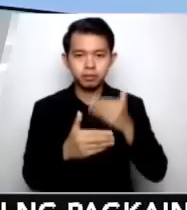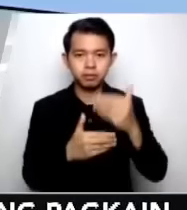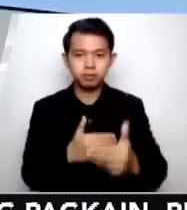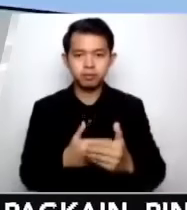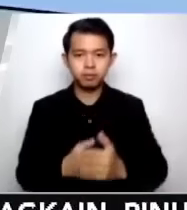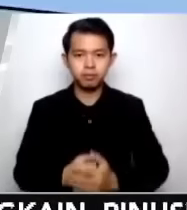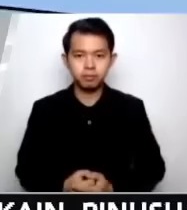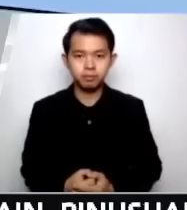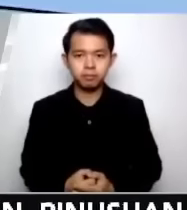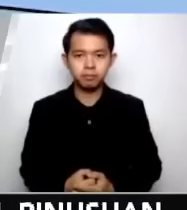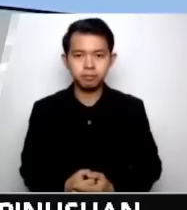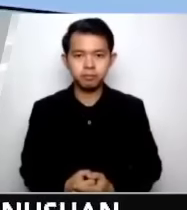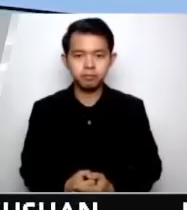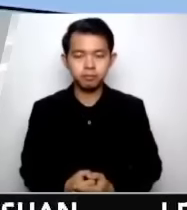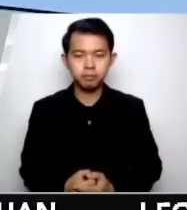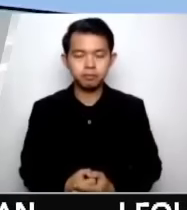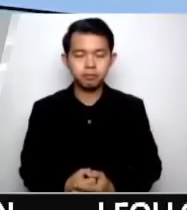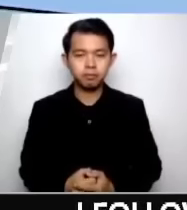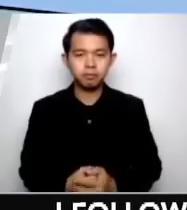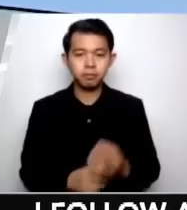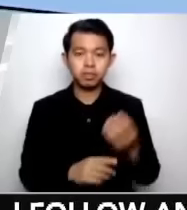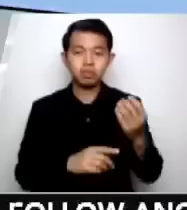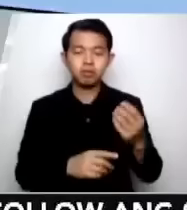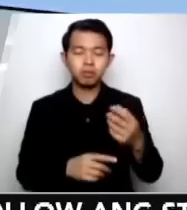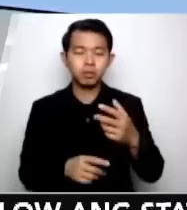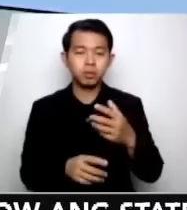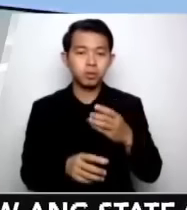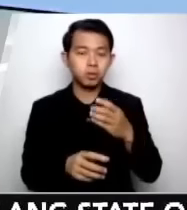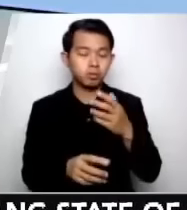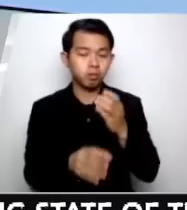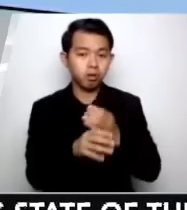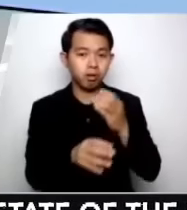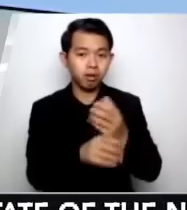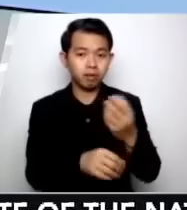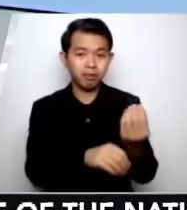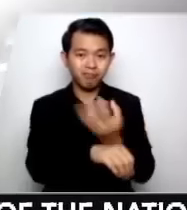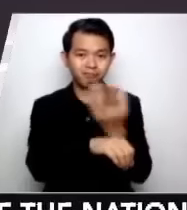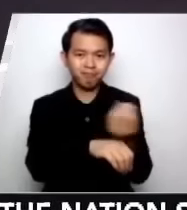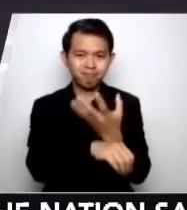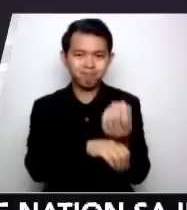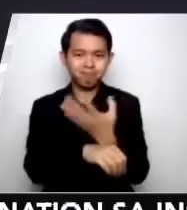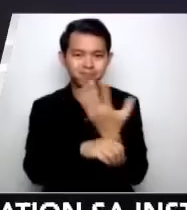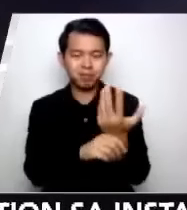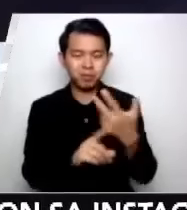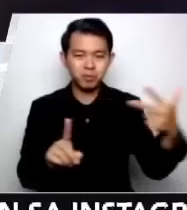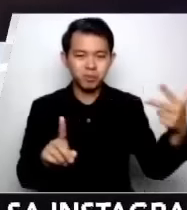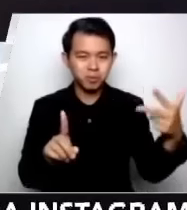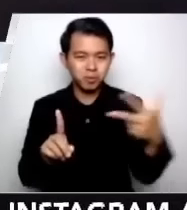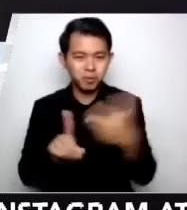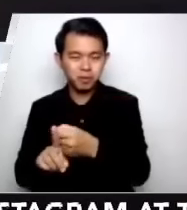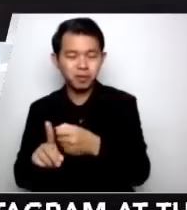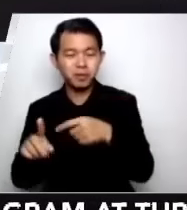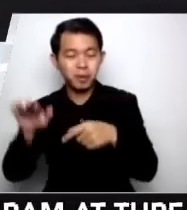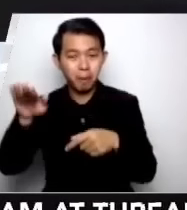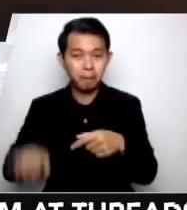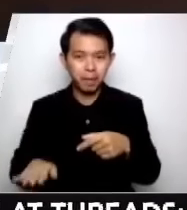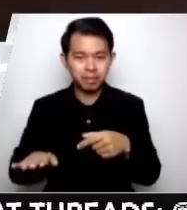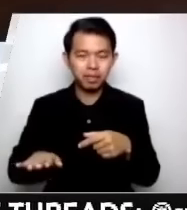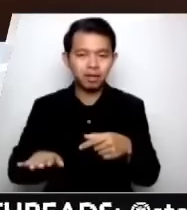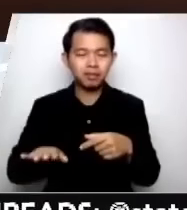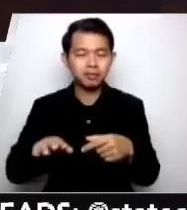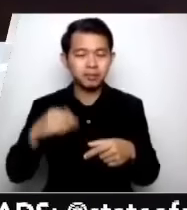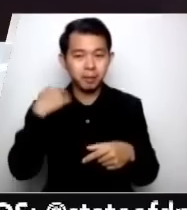Isang ambulansyang susundo ng pasyente ang nakadisgrasya sa Taytay, Rizal. Nasagasaan ito at napatay ang isang